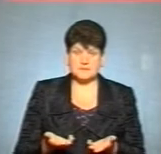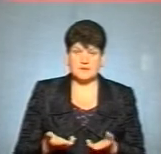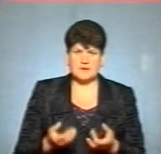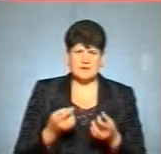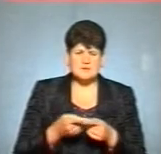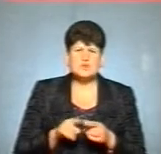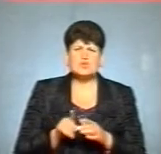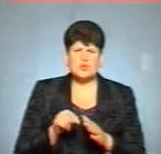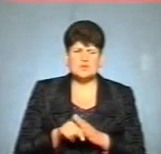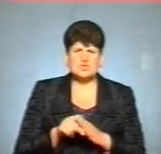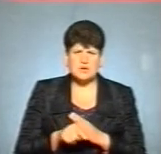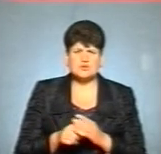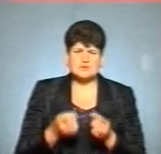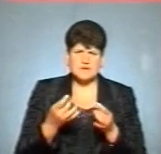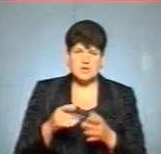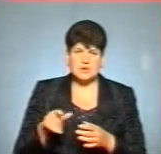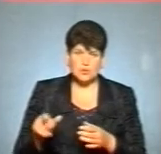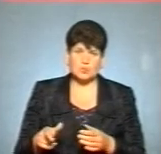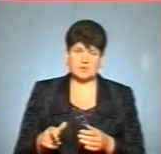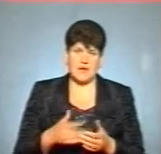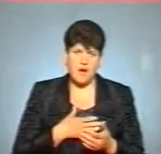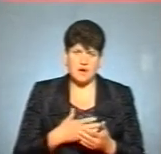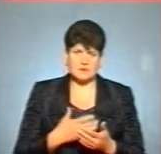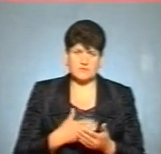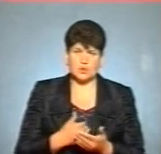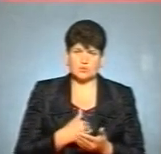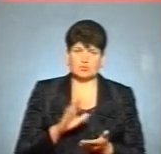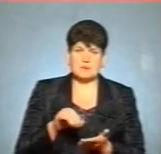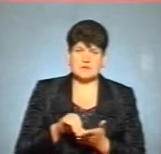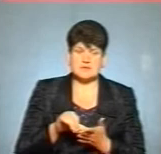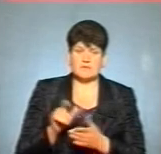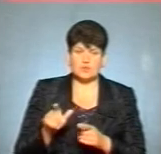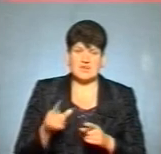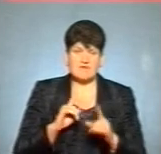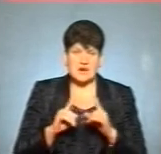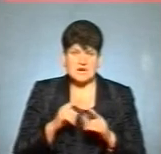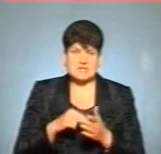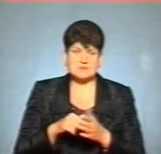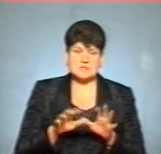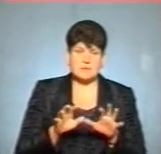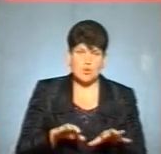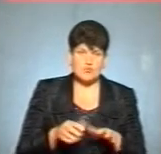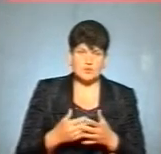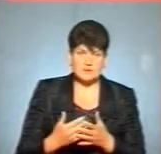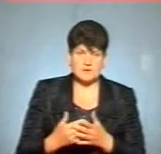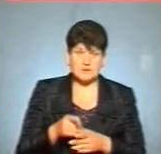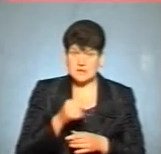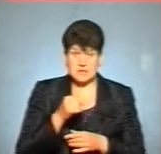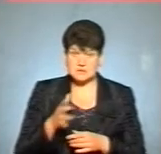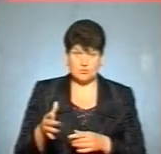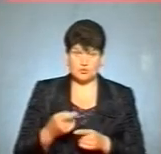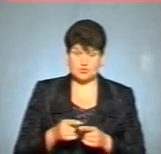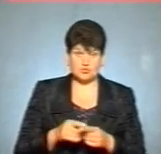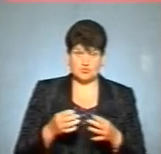люди, активні, які хочуть стати представниками людей у раді чи міським головою, наприклад, вони не зможуть собі